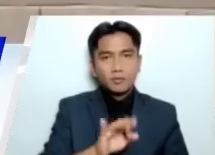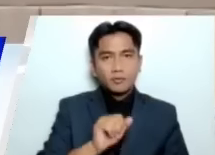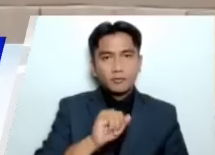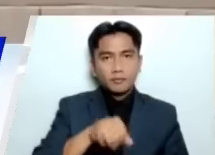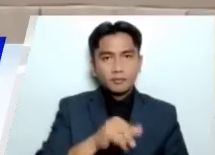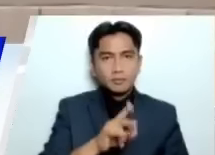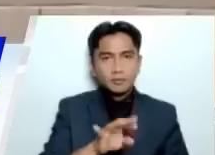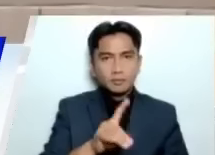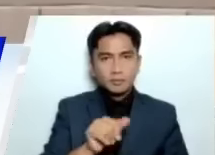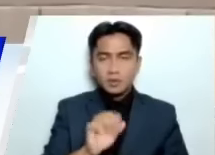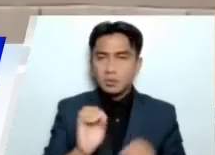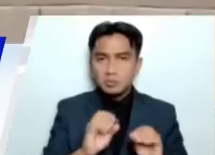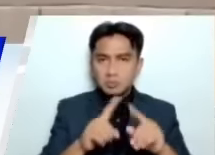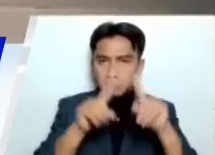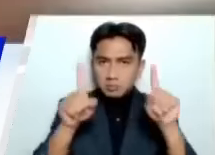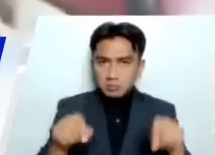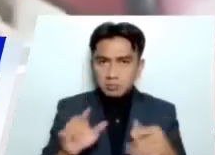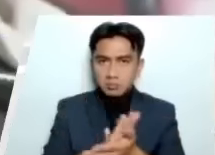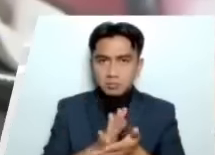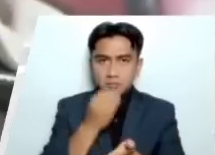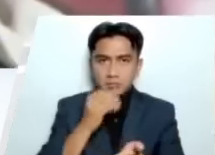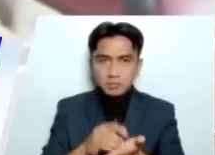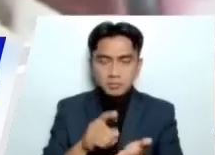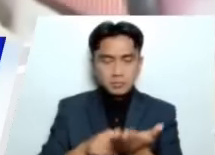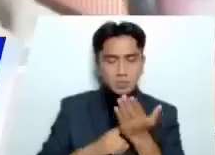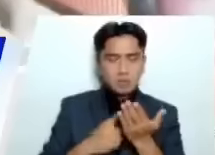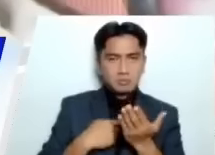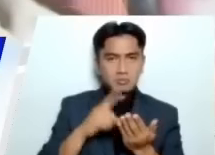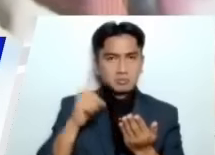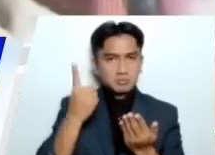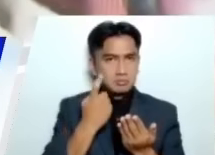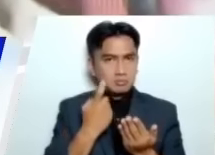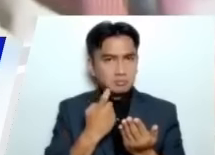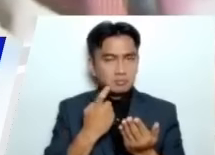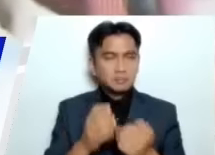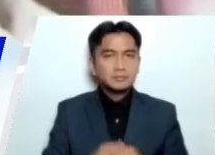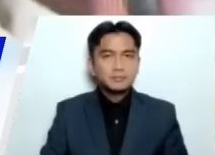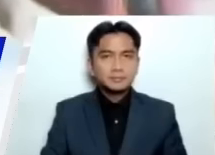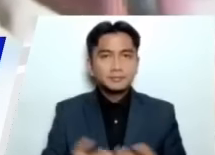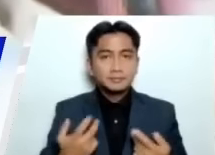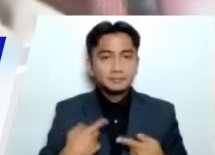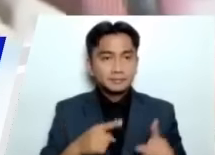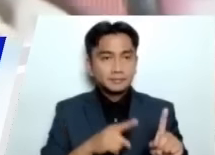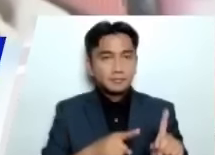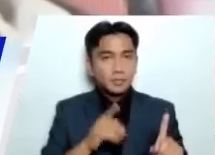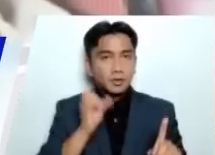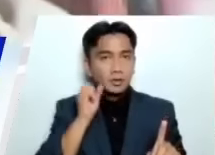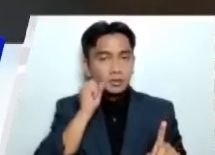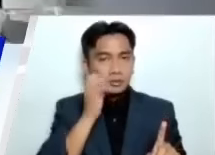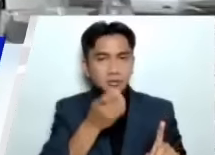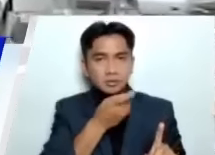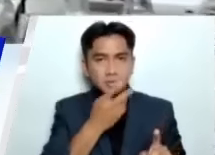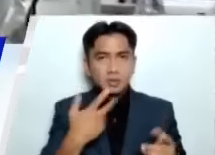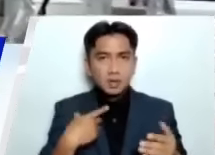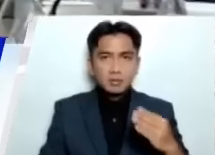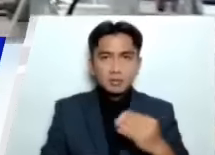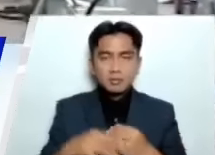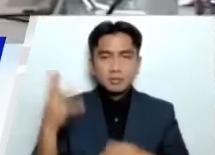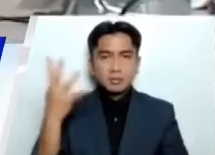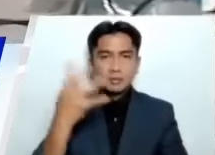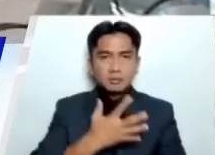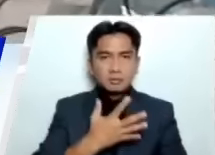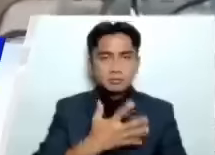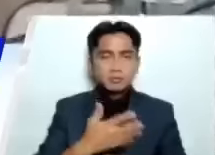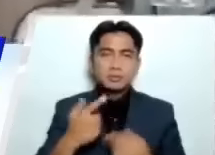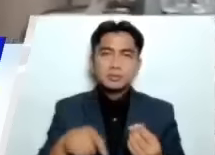binibigyan ng kopya ng dokumento na tinatanong. Pumalag din si VP Sara nang dagdagan ng 5 araw ang contempt order laban sa kanyang chief